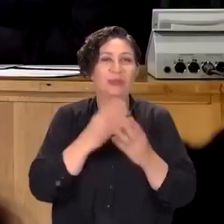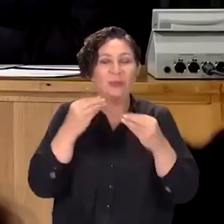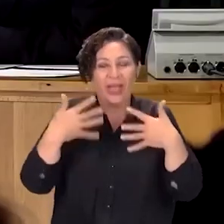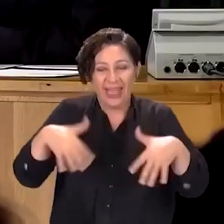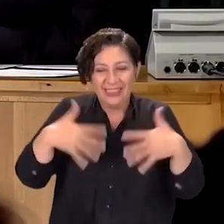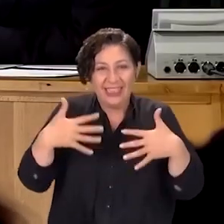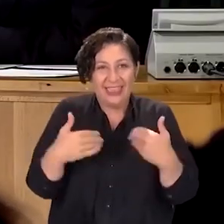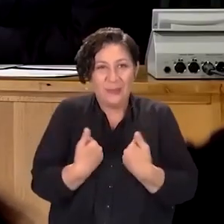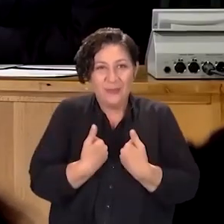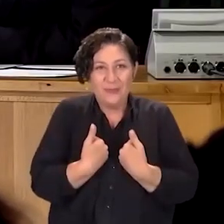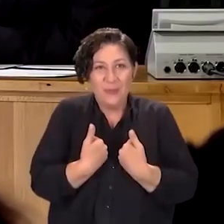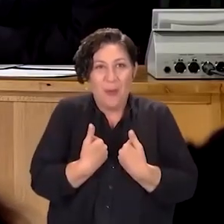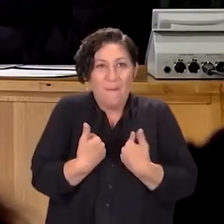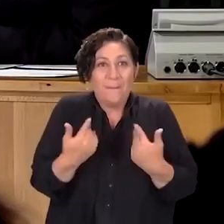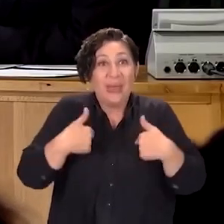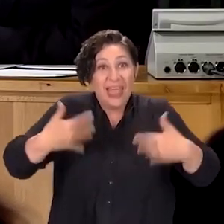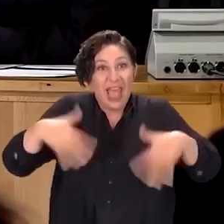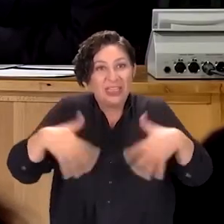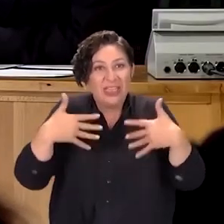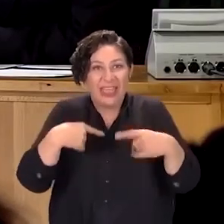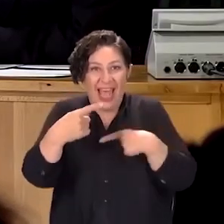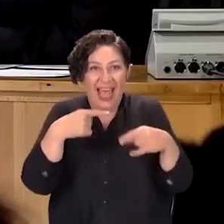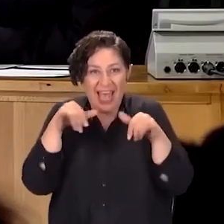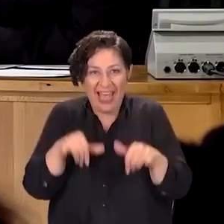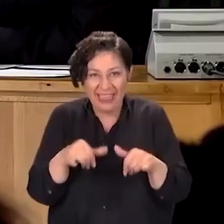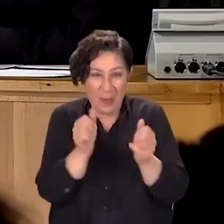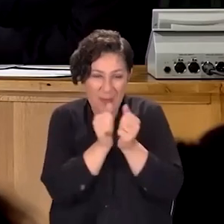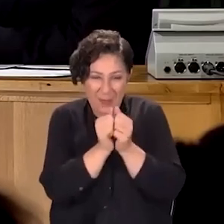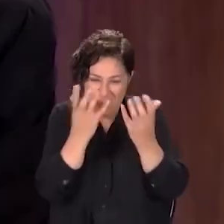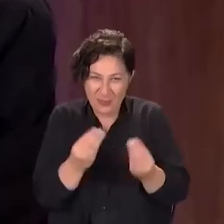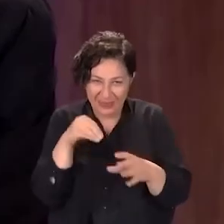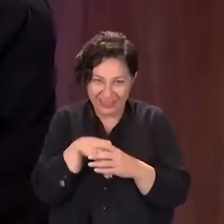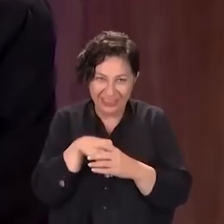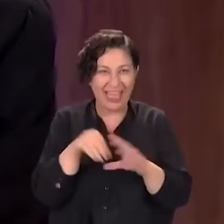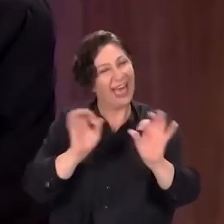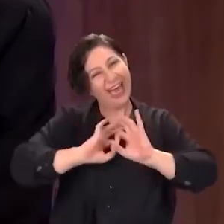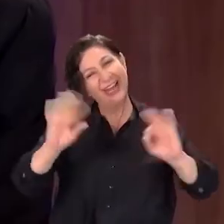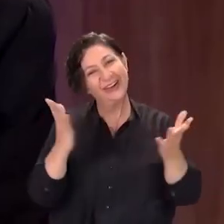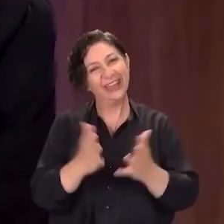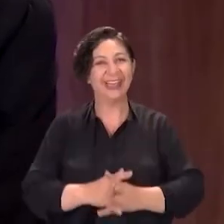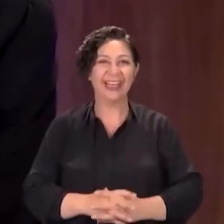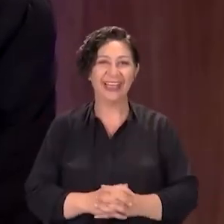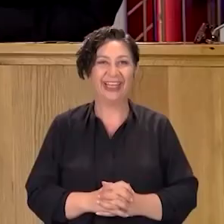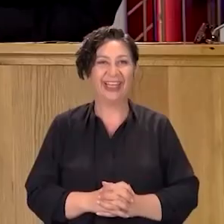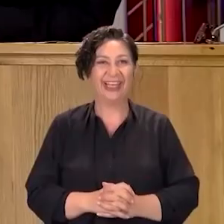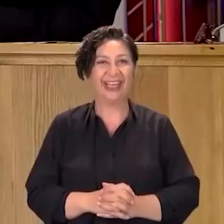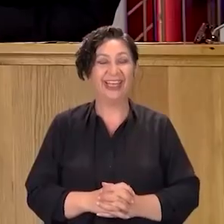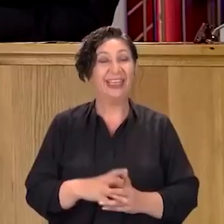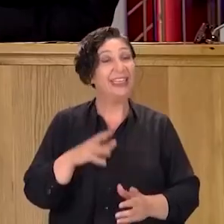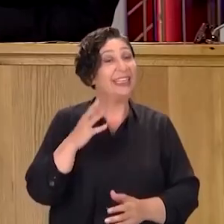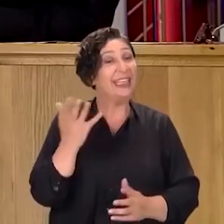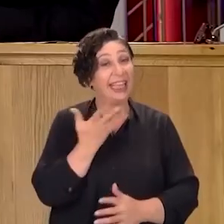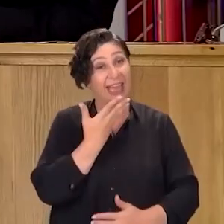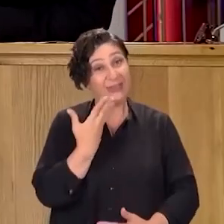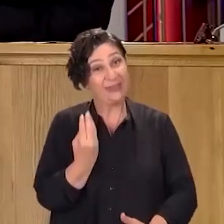Çok heyecanlıyım. Ben de heyecanlıyım. Merhabalar. Beraber olduğum için. Evet, harikulade. Harikulade. Çok heyecanlı. Ne